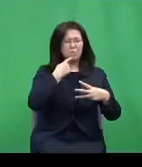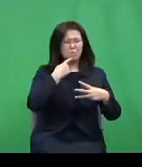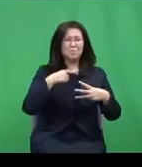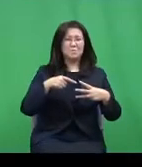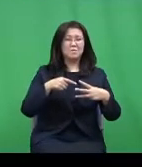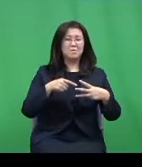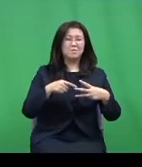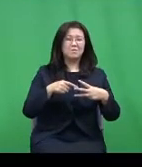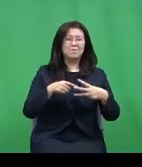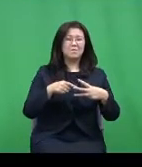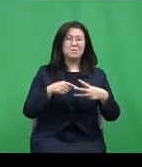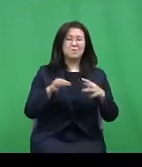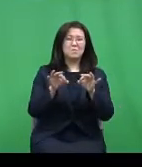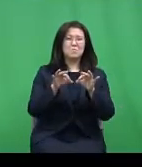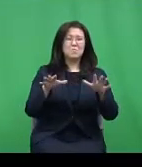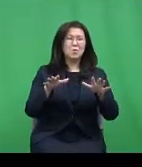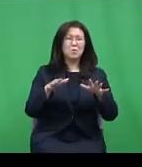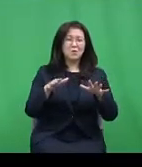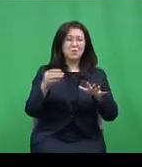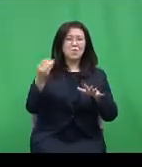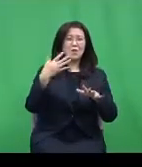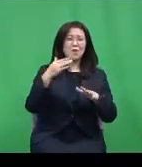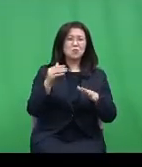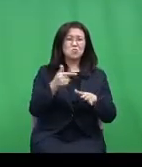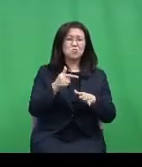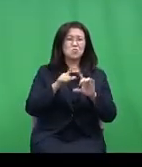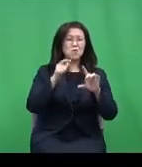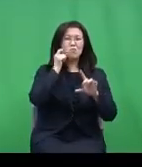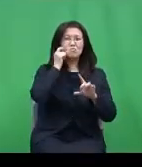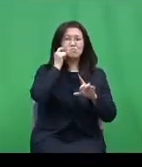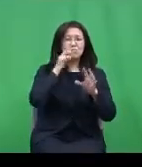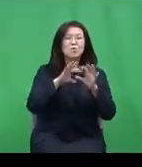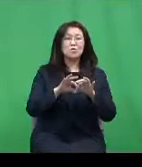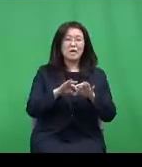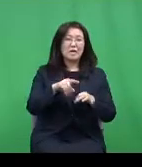で3番目から、はい、いやちょっとにわかにそう言われても困りますね。